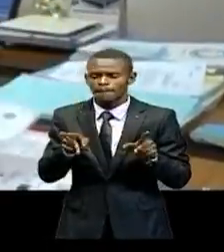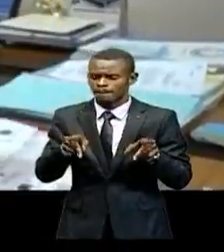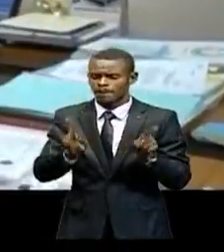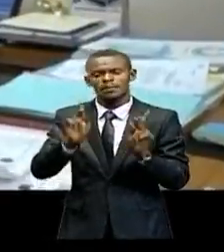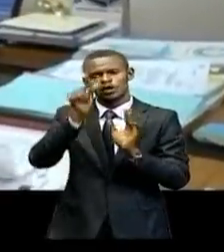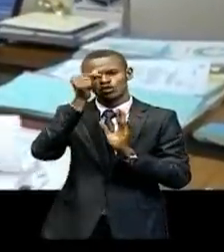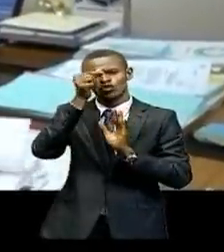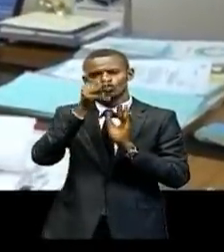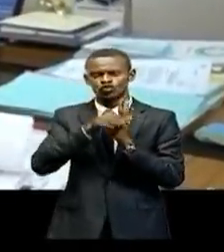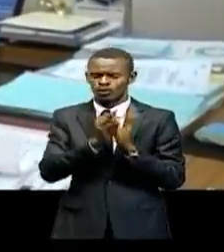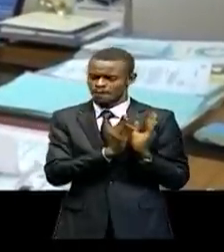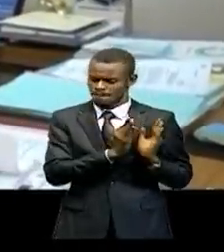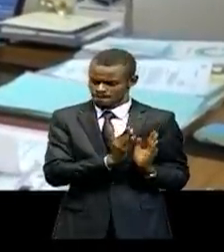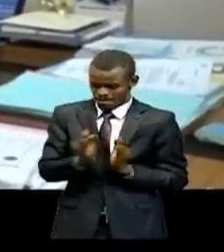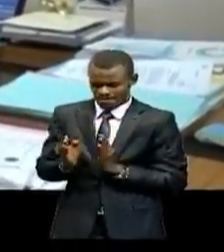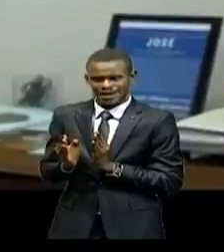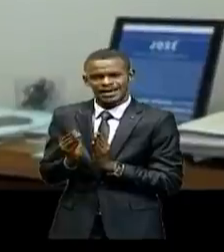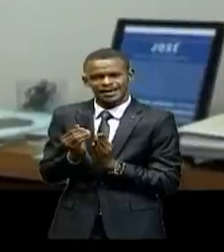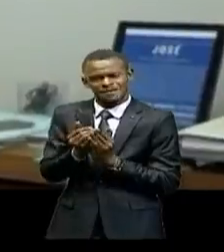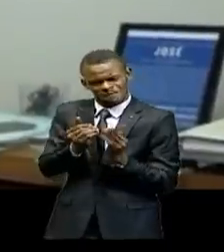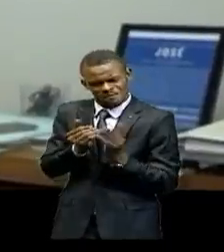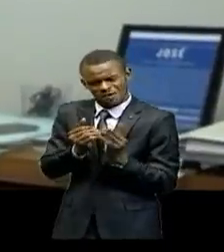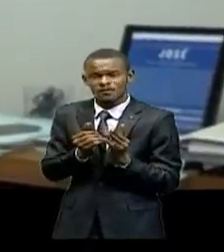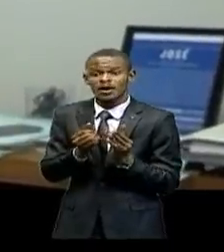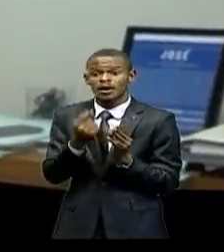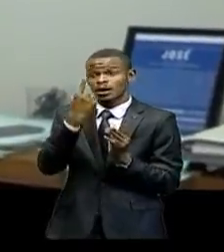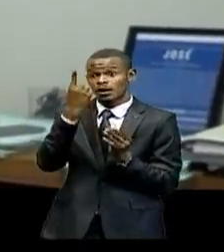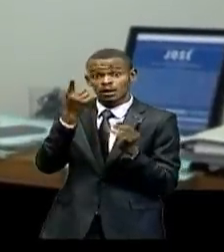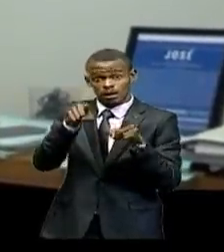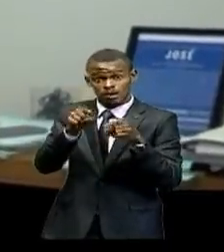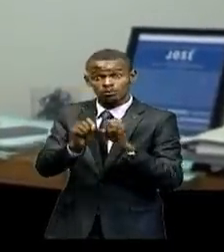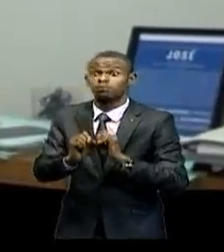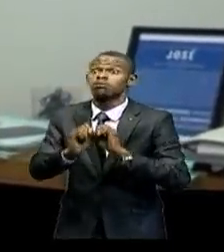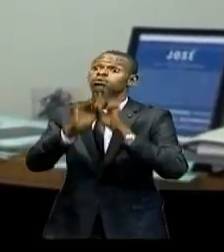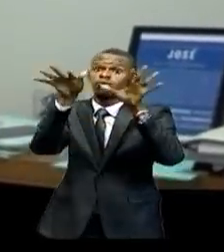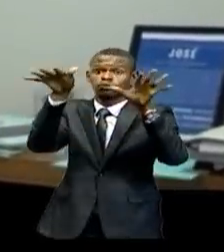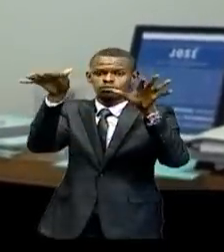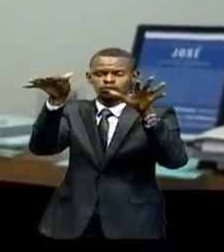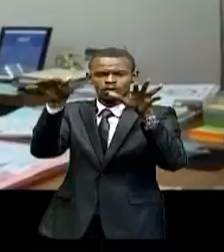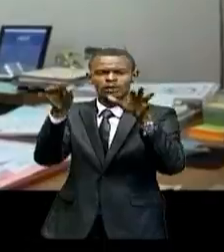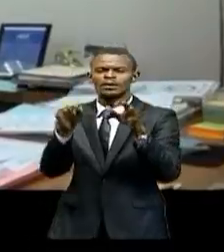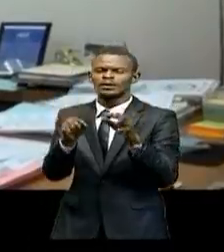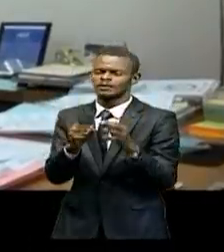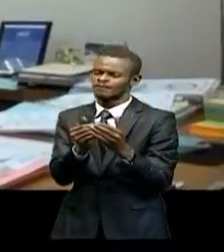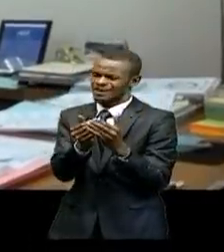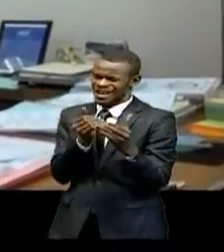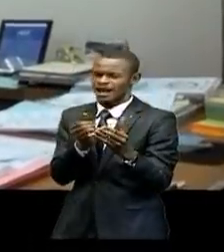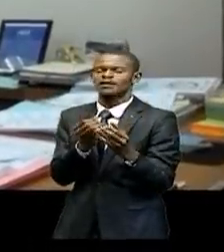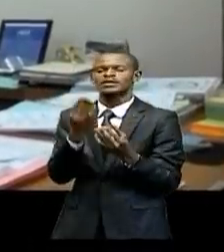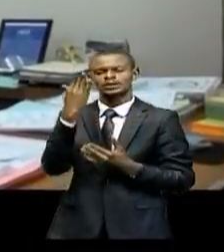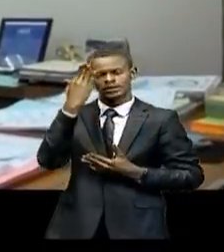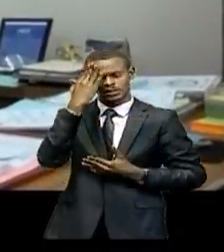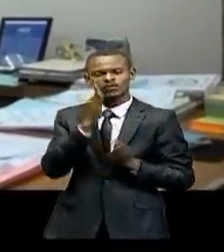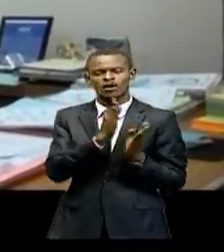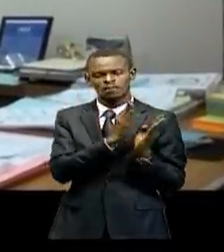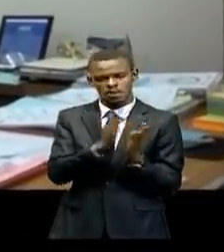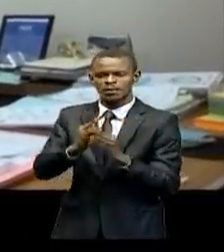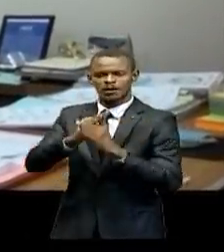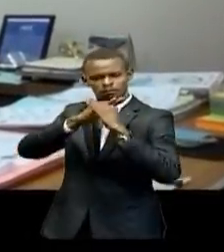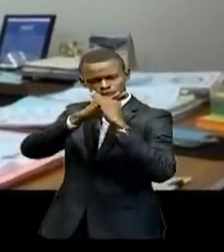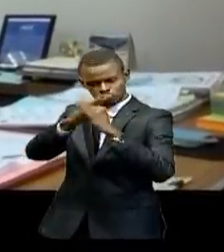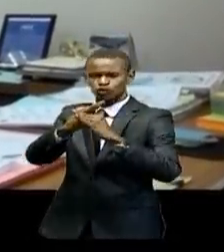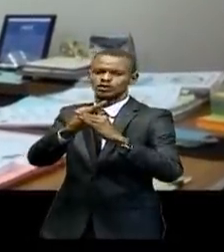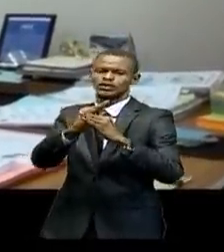se préparer aux éventuelles éruptions volcaniques et d'en gérer les dégâts de manière efficace. Et le second dossier